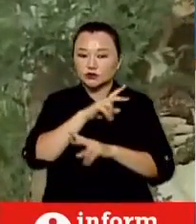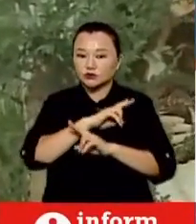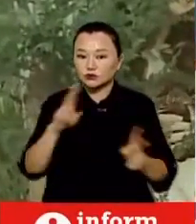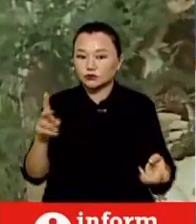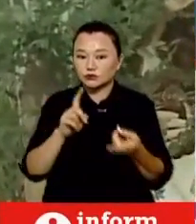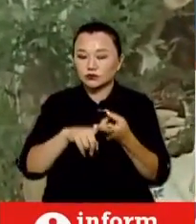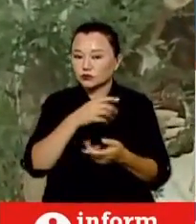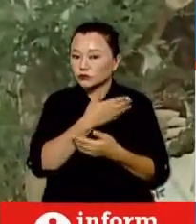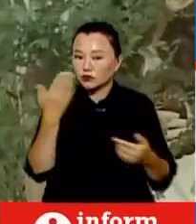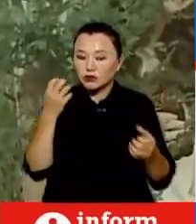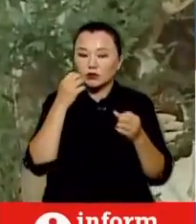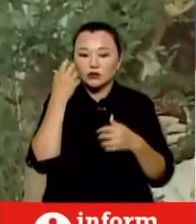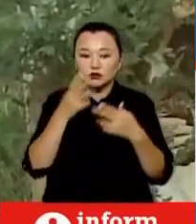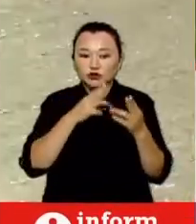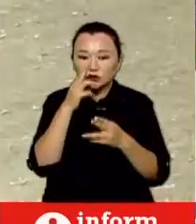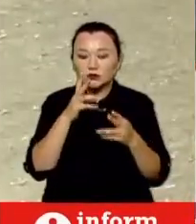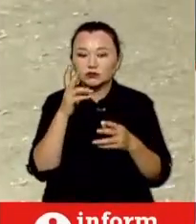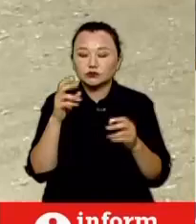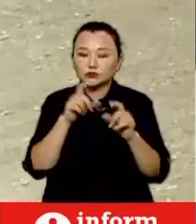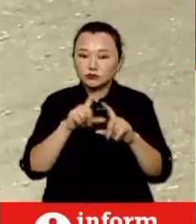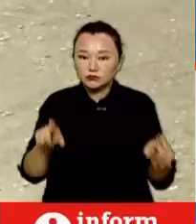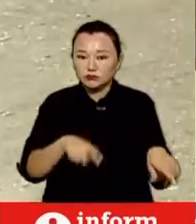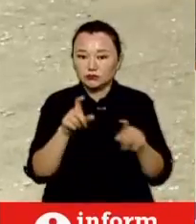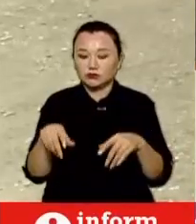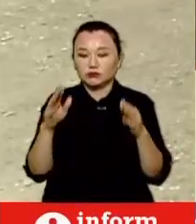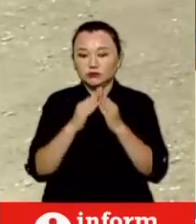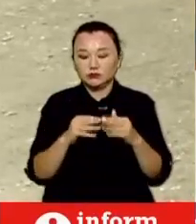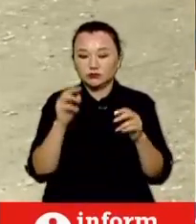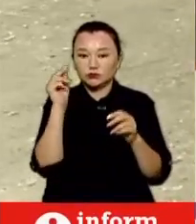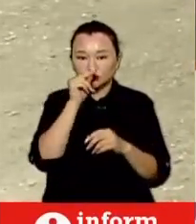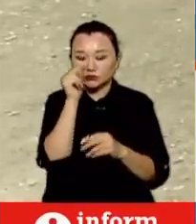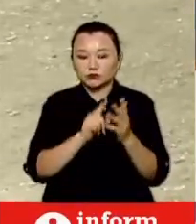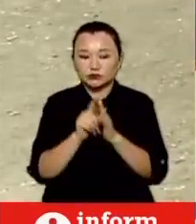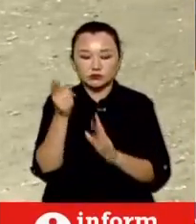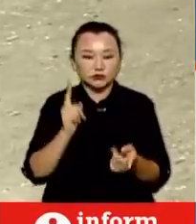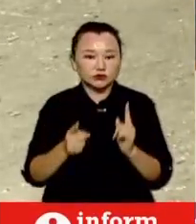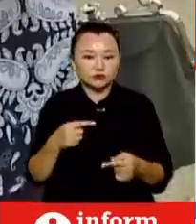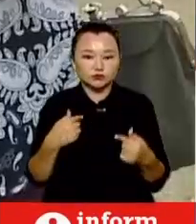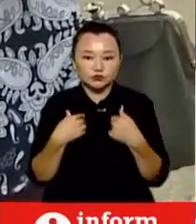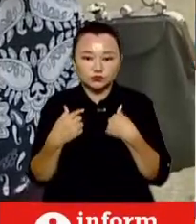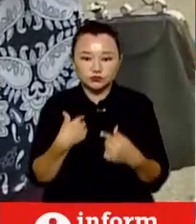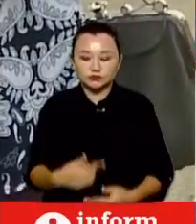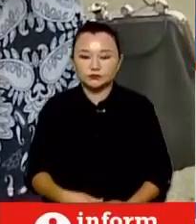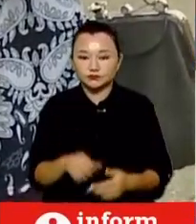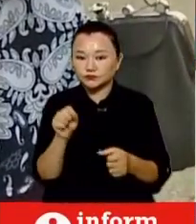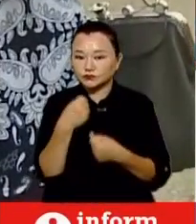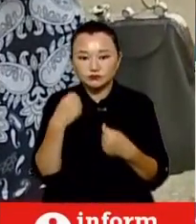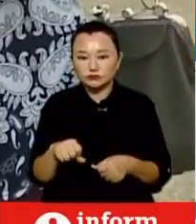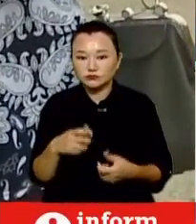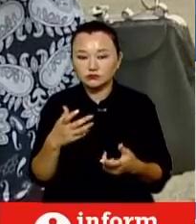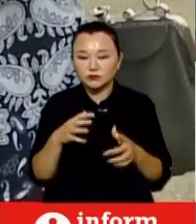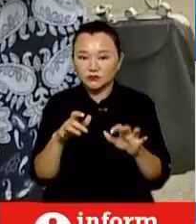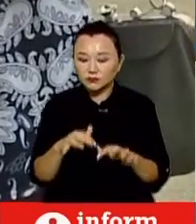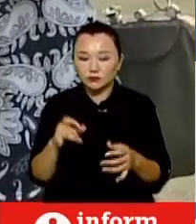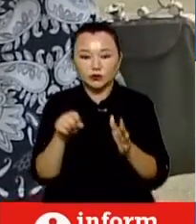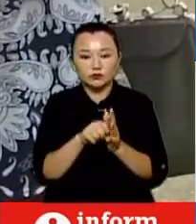жители Чкалова. Когда в непогоду школа переходит на дистанционку, для детей поселка начинается настоящая мука. Невозможно. Компьютер